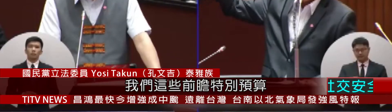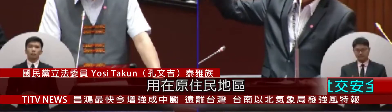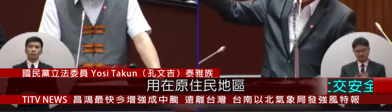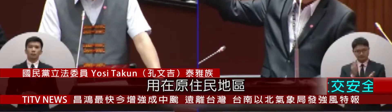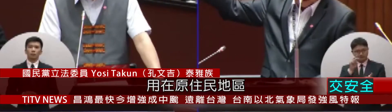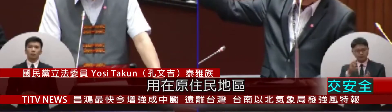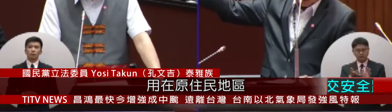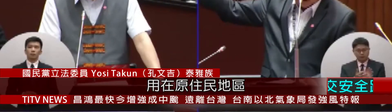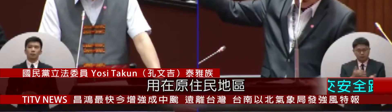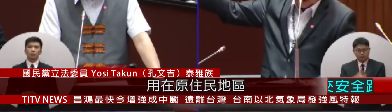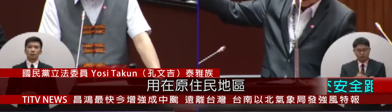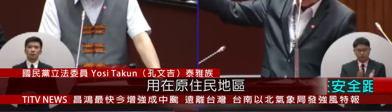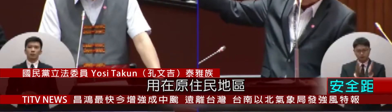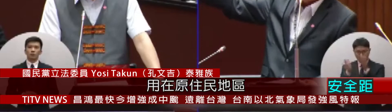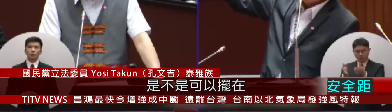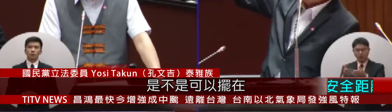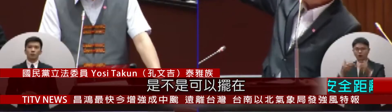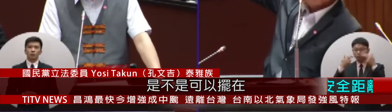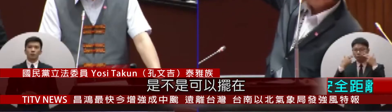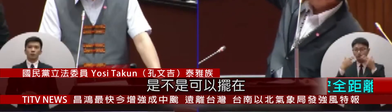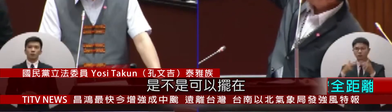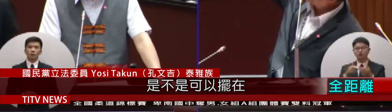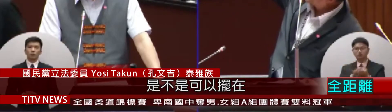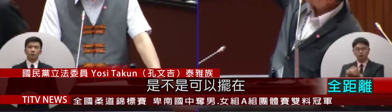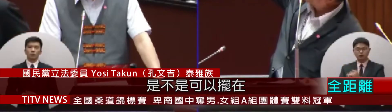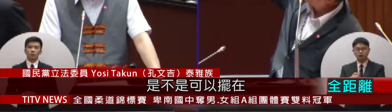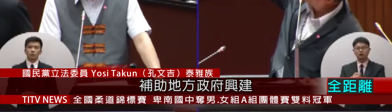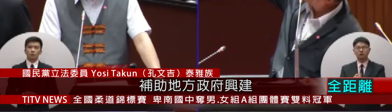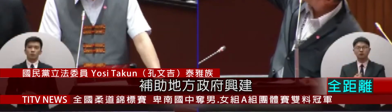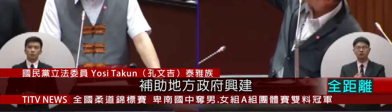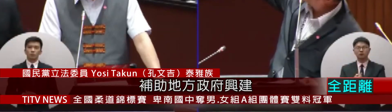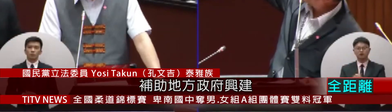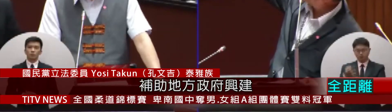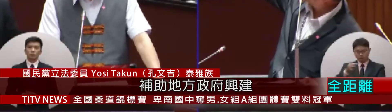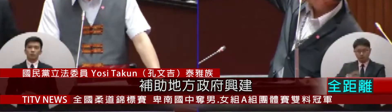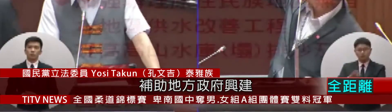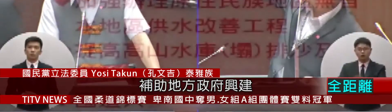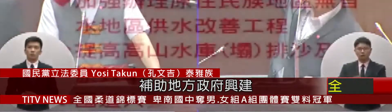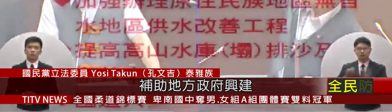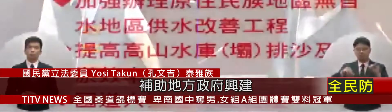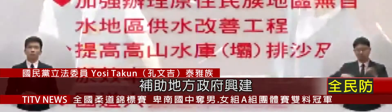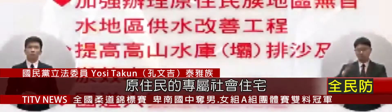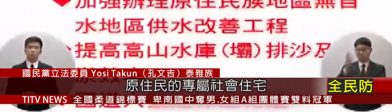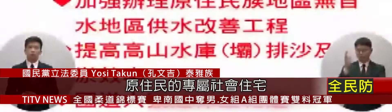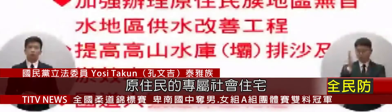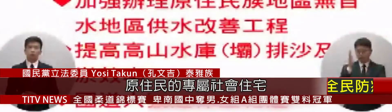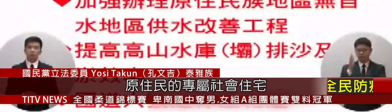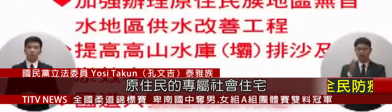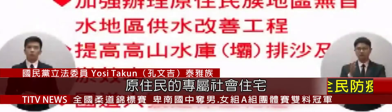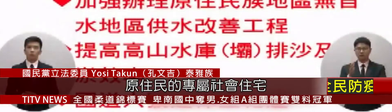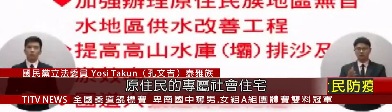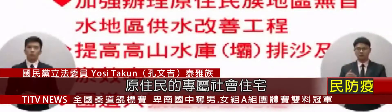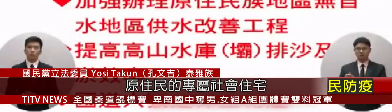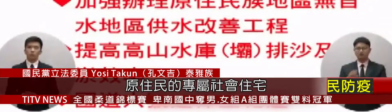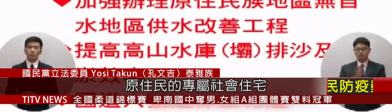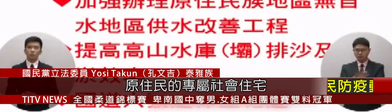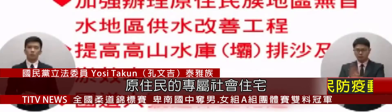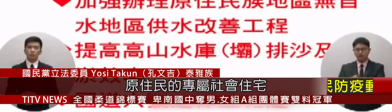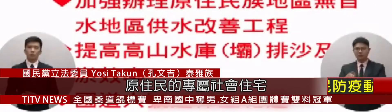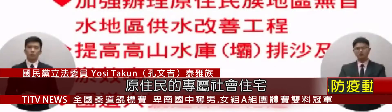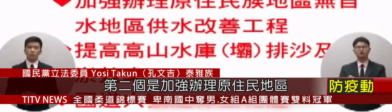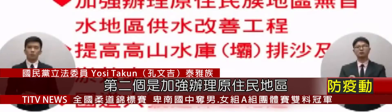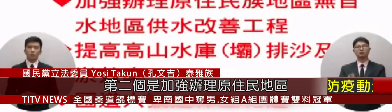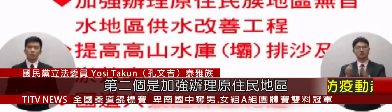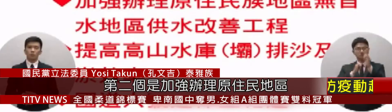算用在原住民地区，是不是可以摆在补助地方政府新建原住民的专属社会住